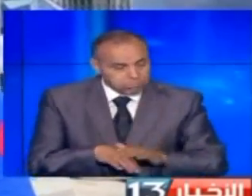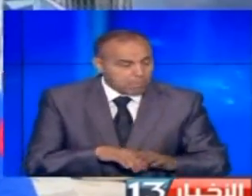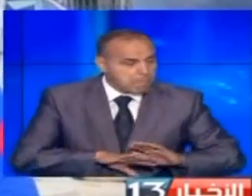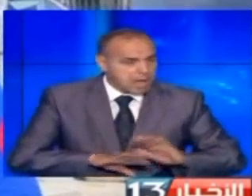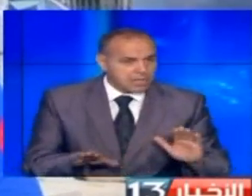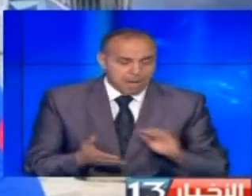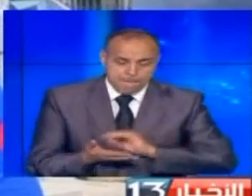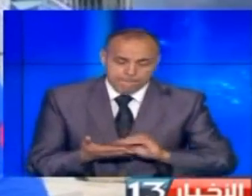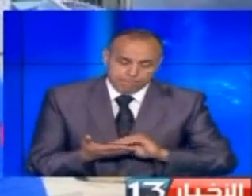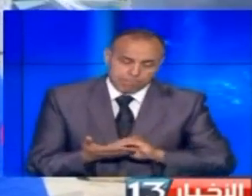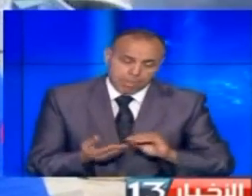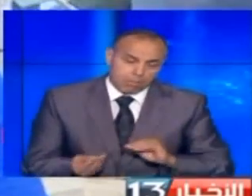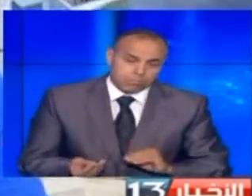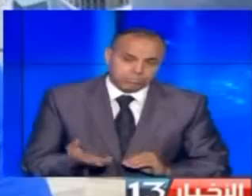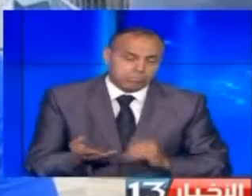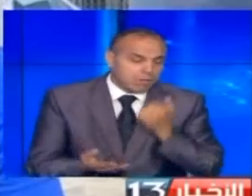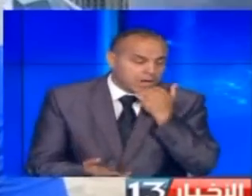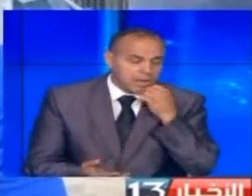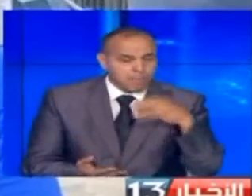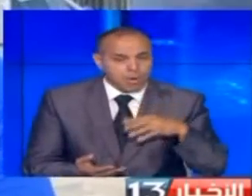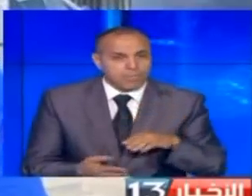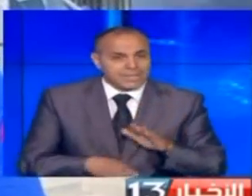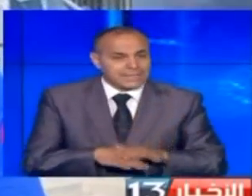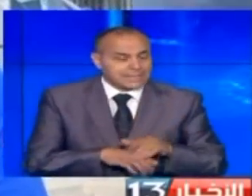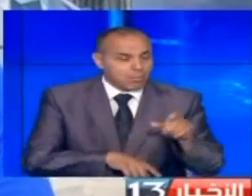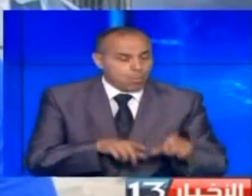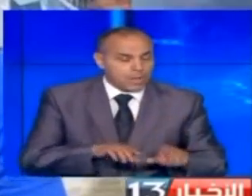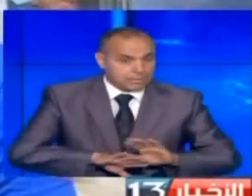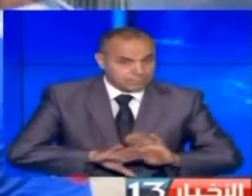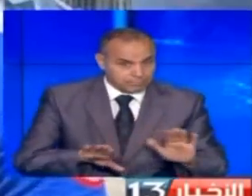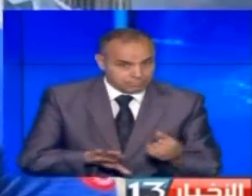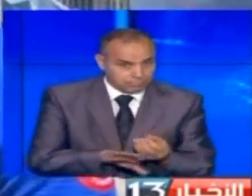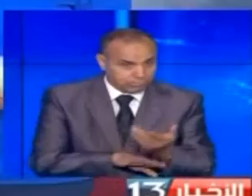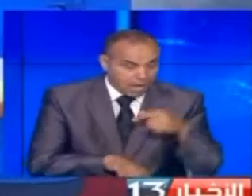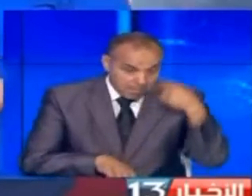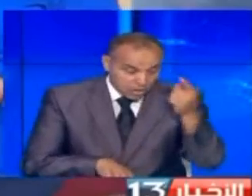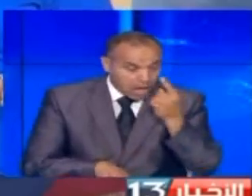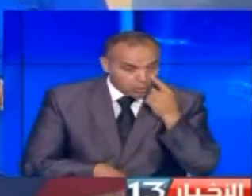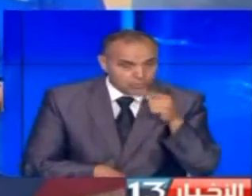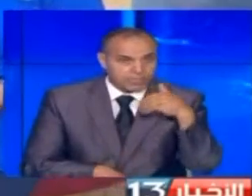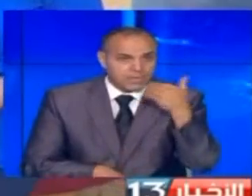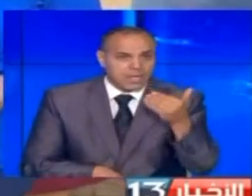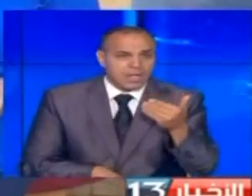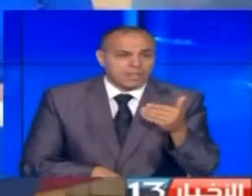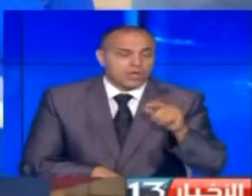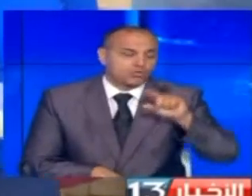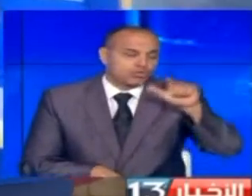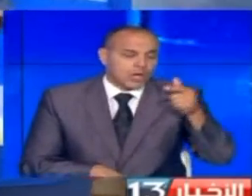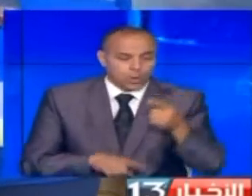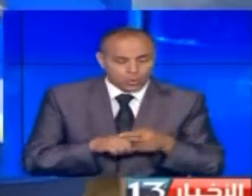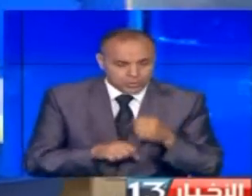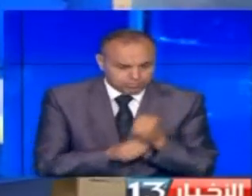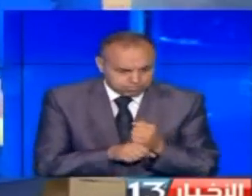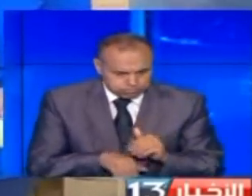عن طريق محاضر مخالفات بيضاء وتحسيس المواطن وتوعيته بمدى المخالفة هذه. ومع مرور قرابة شهر ونصف على